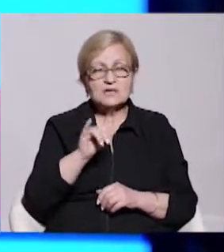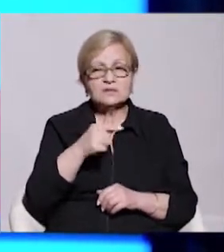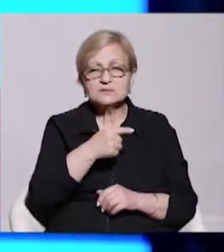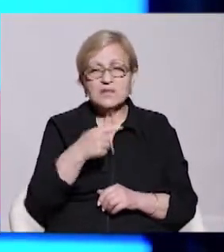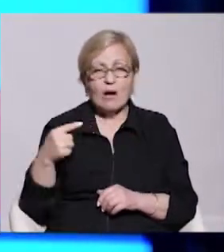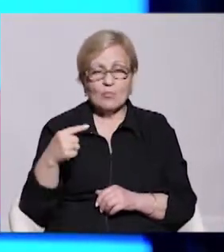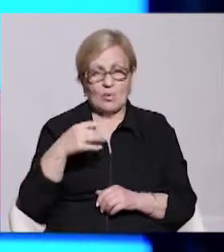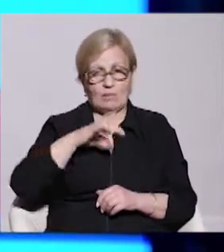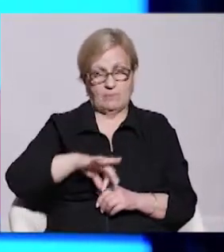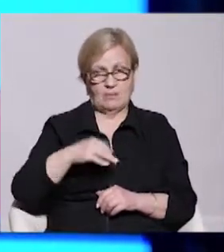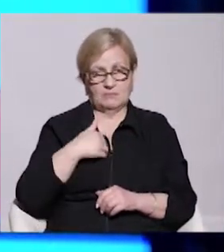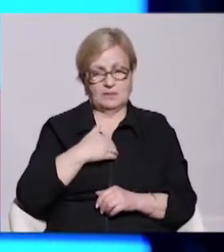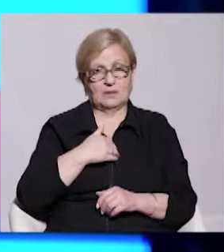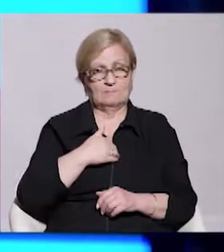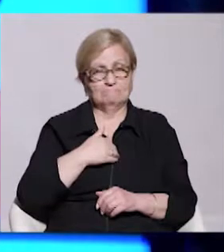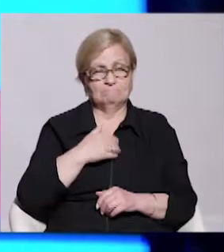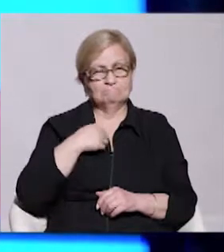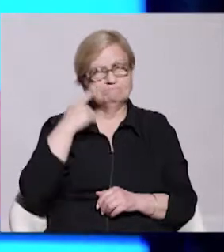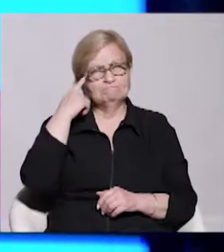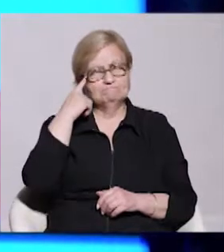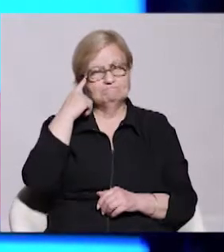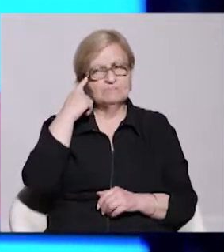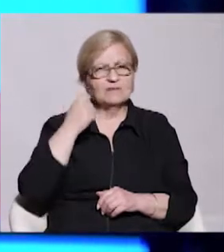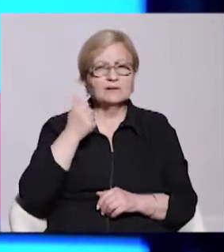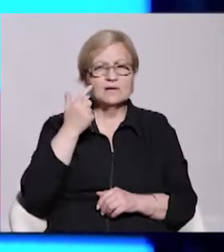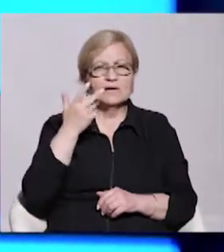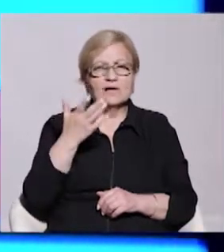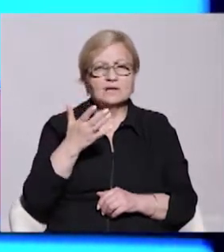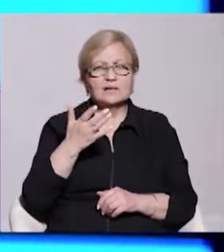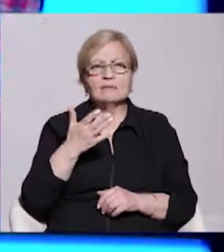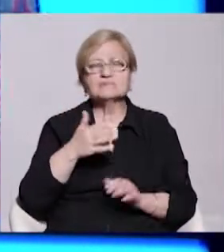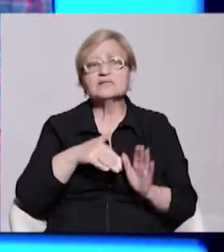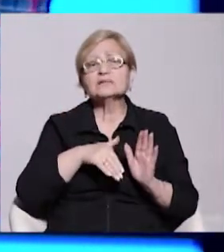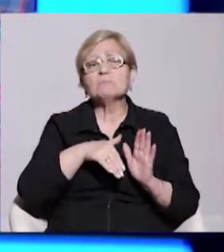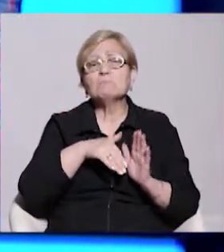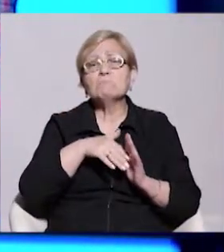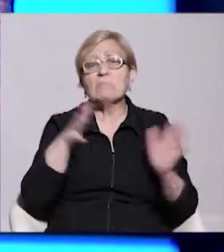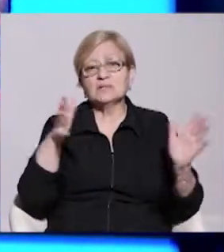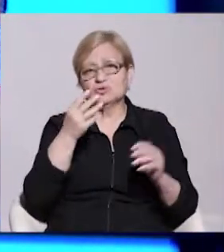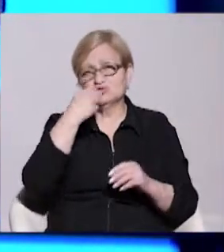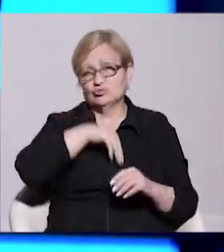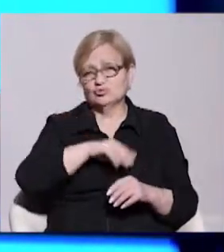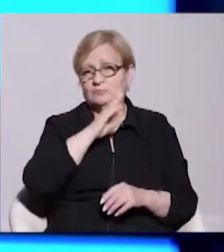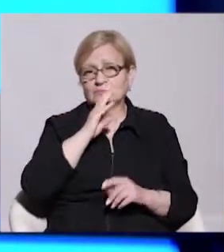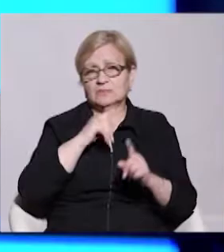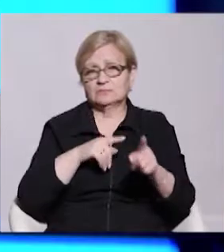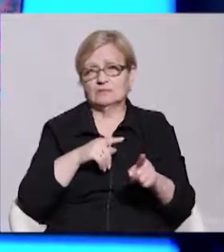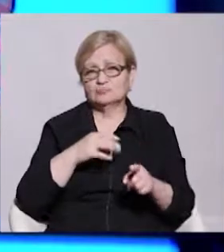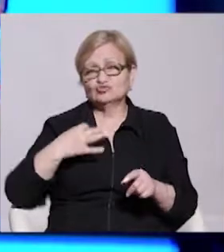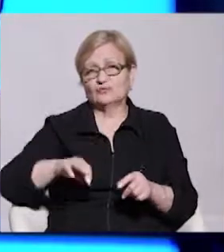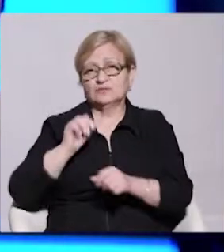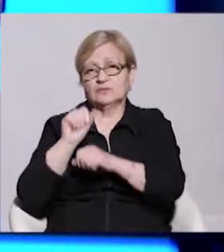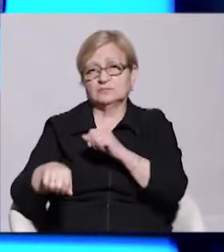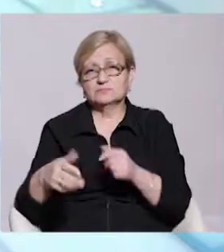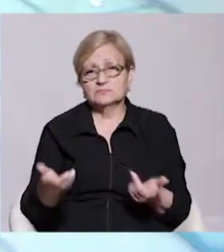ნიშანს. მაგალითად, ჩვენ შეგვიძლია ვიკითხოთ, რამდენი კილოგრამით მეტი შეჭამა დედა პანდამ შვილ